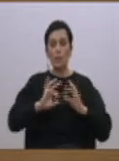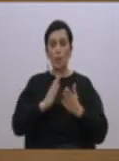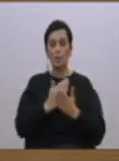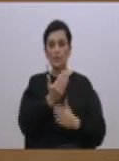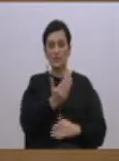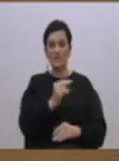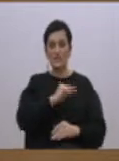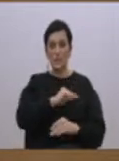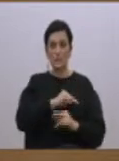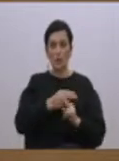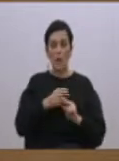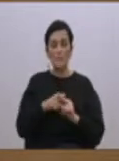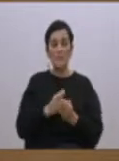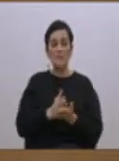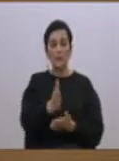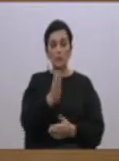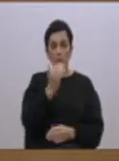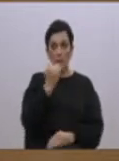სამსახურს? მადლობთ.